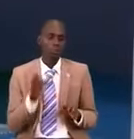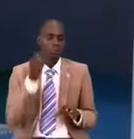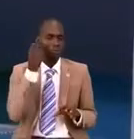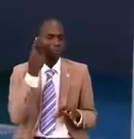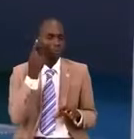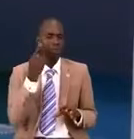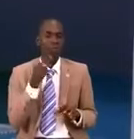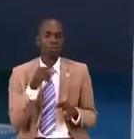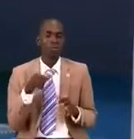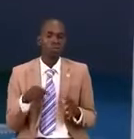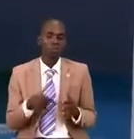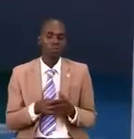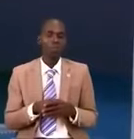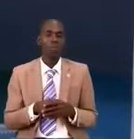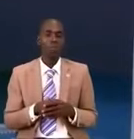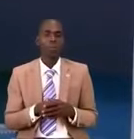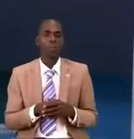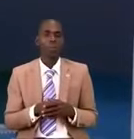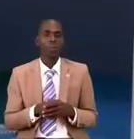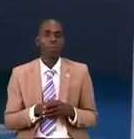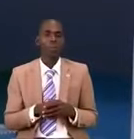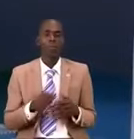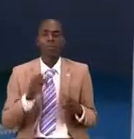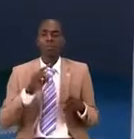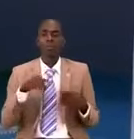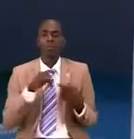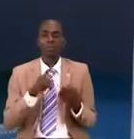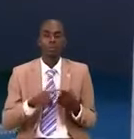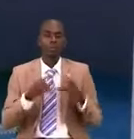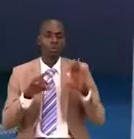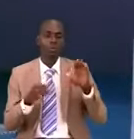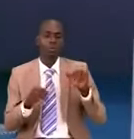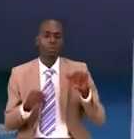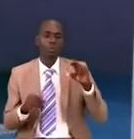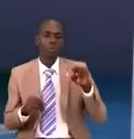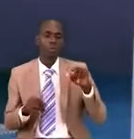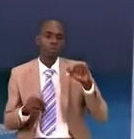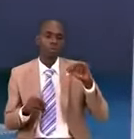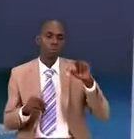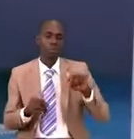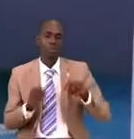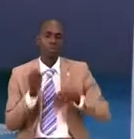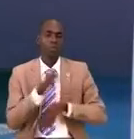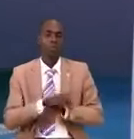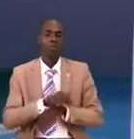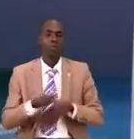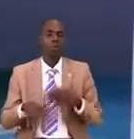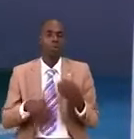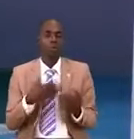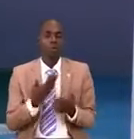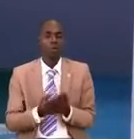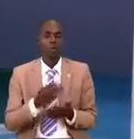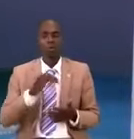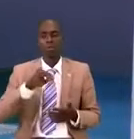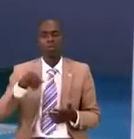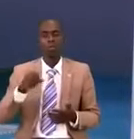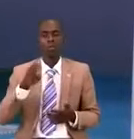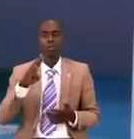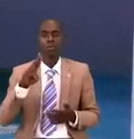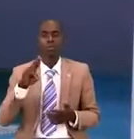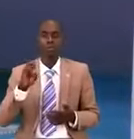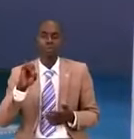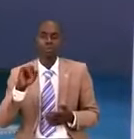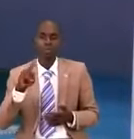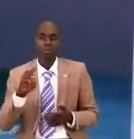vaincrebisiens les Cananéens les eviens et tout ça toutes ces nations plus fortes